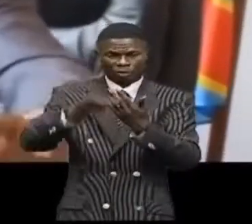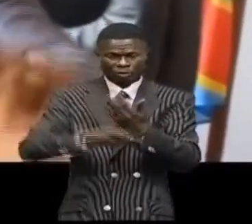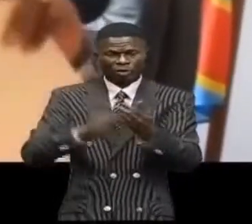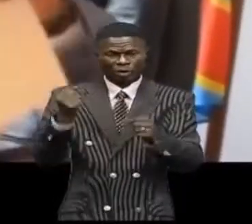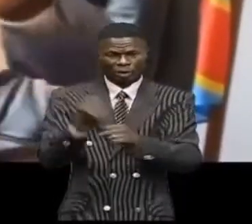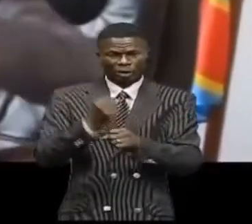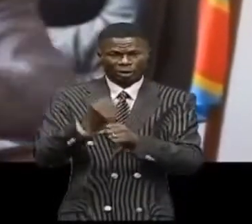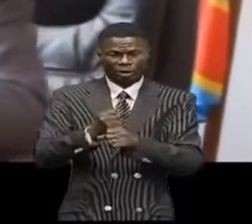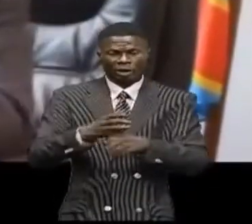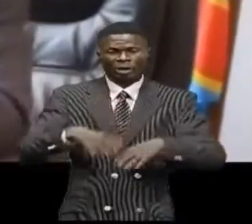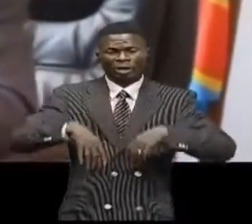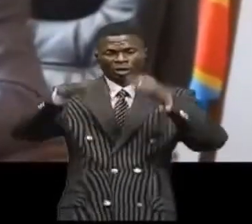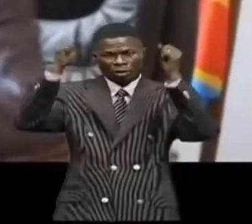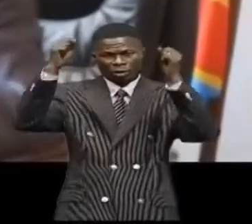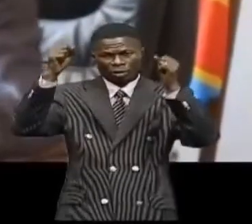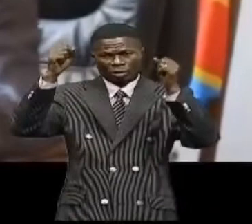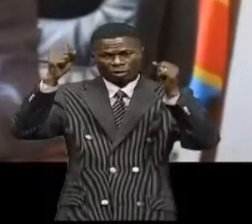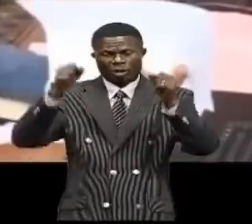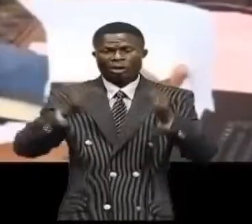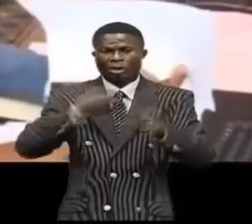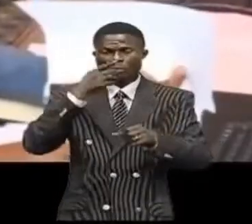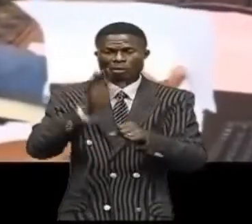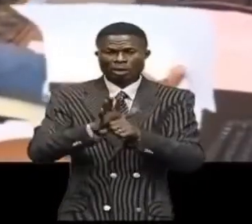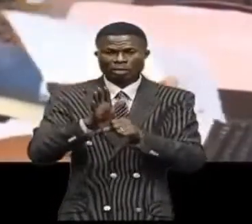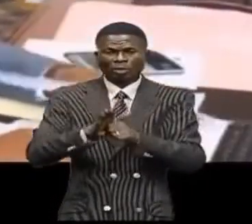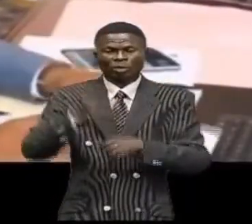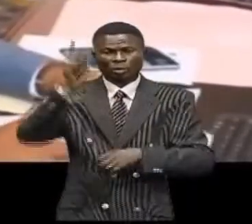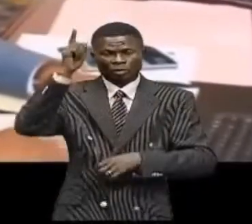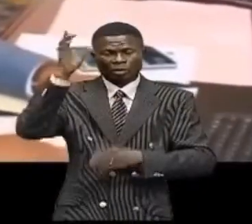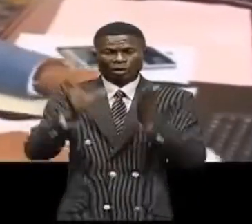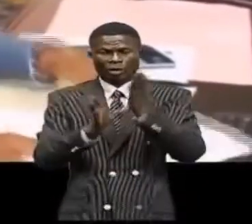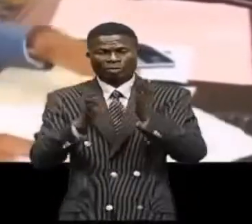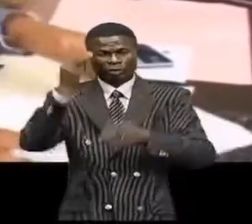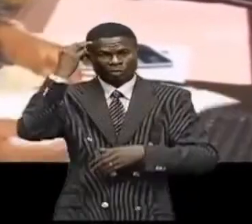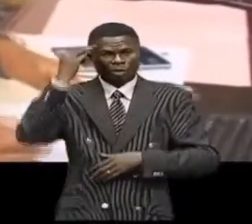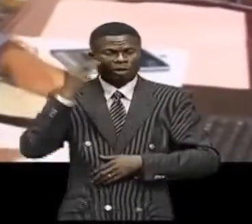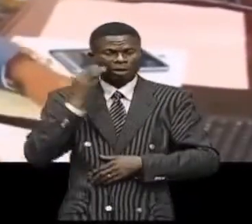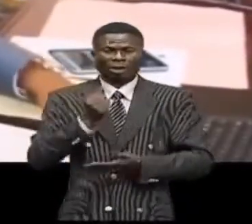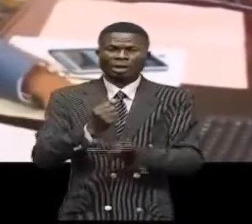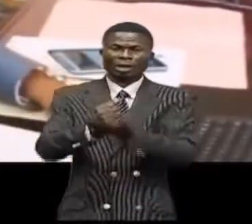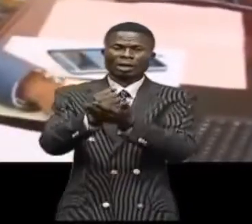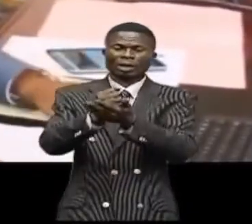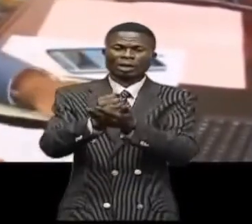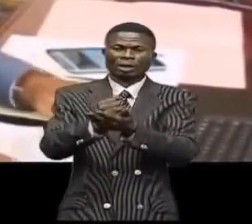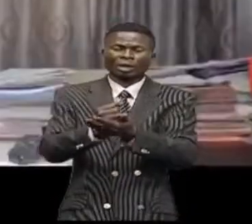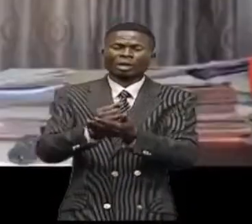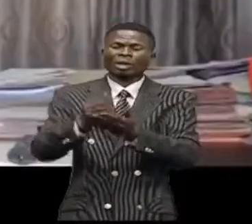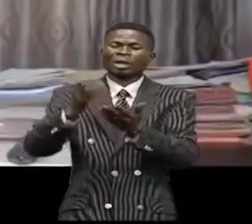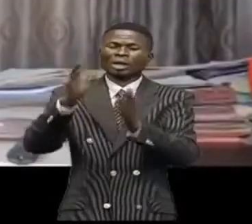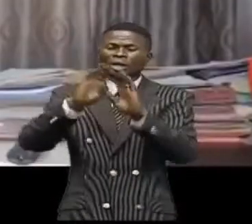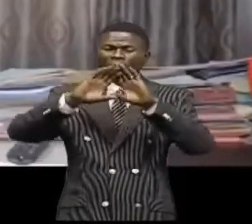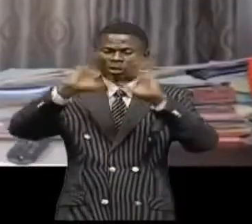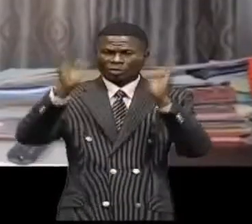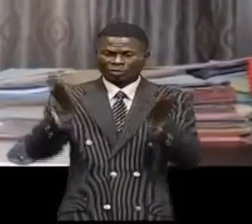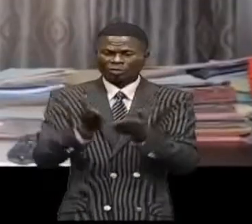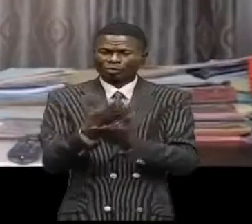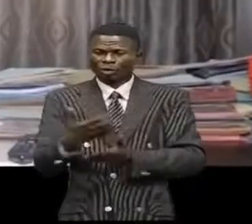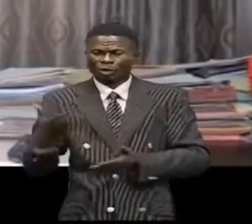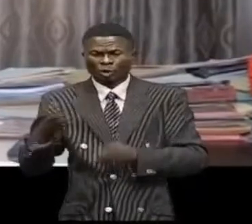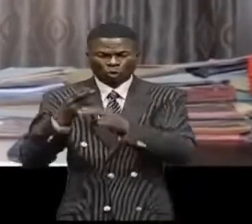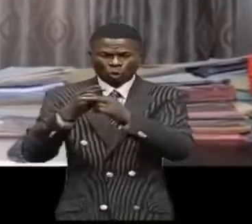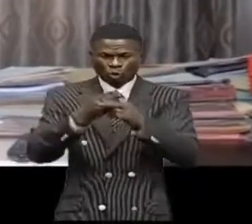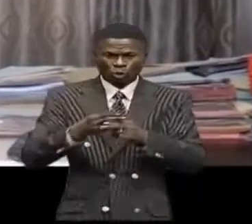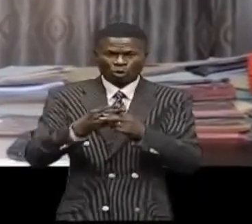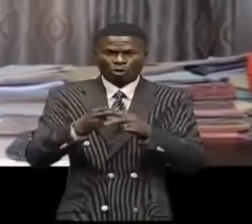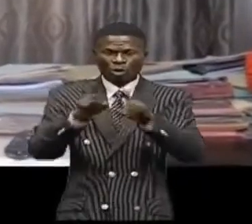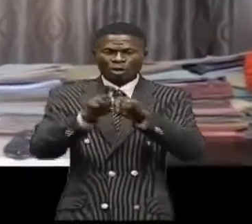opérationnels validés, a insisté le vice-premier ministre, va servir de table de bord, d'outils de suivi et